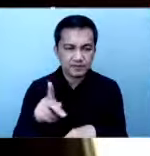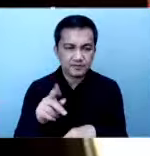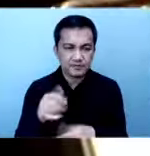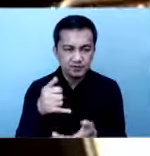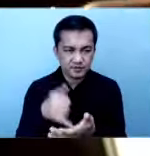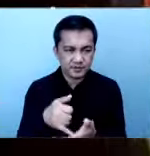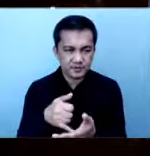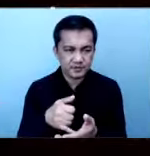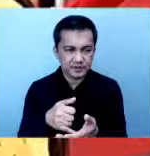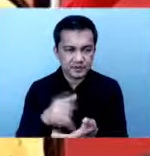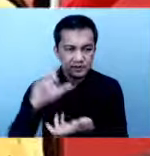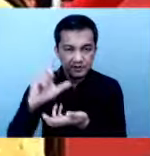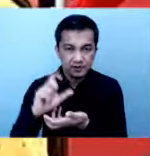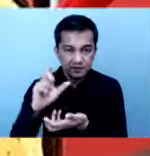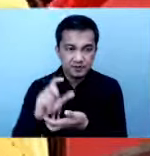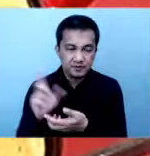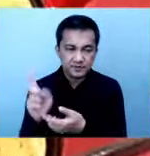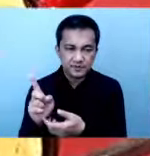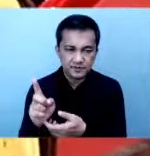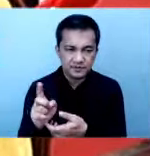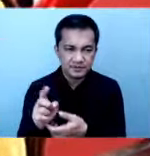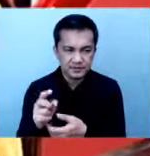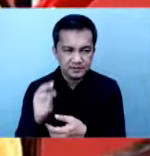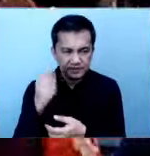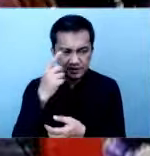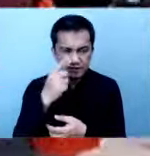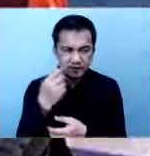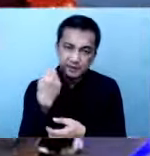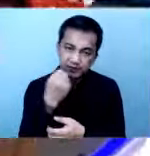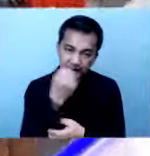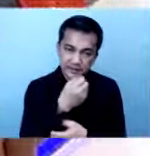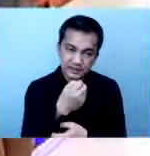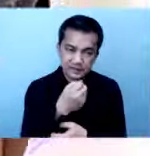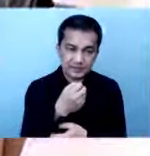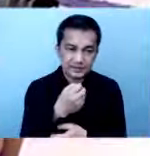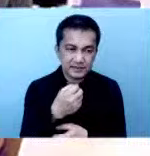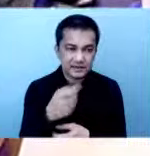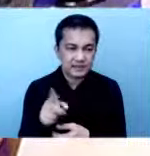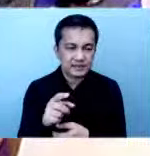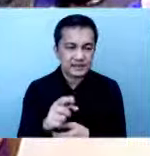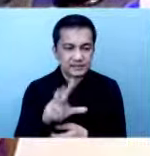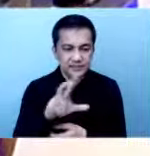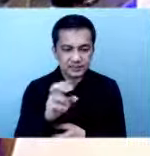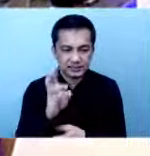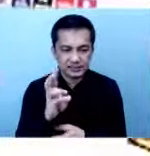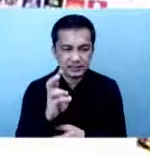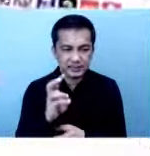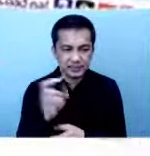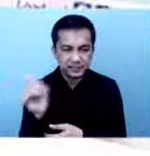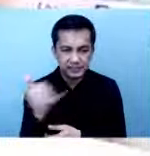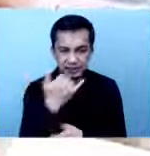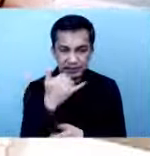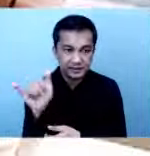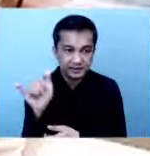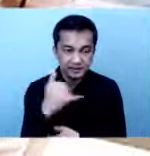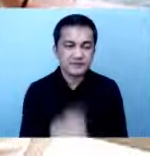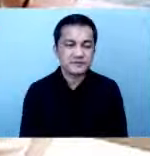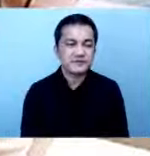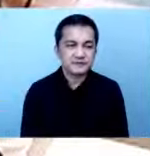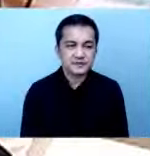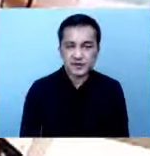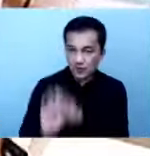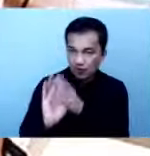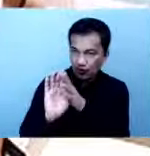photo booth din, face paint booth, interactive 360-degree camera, at shooting